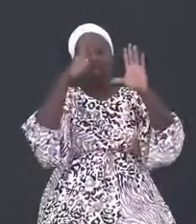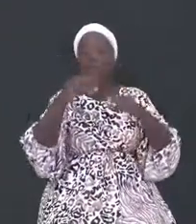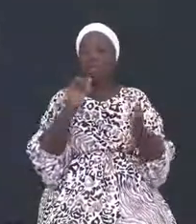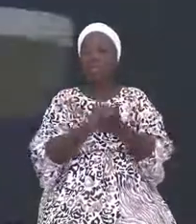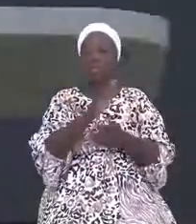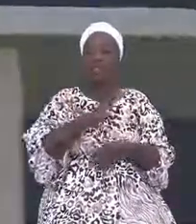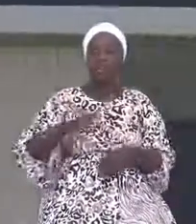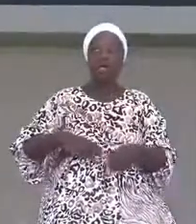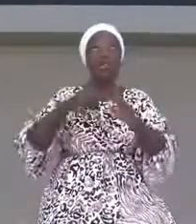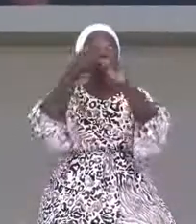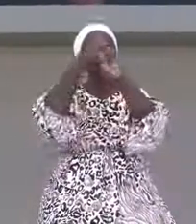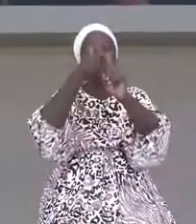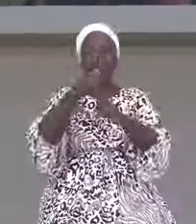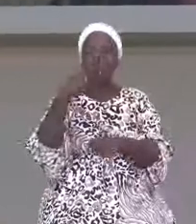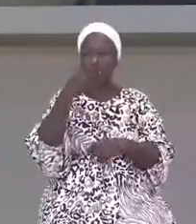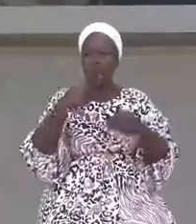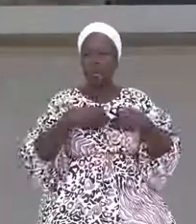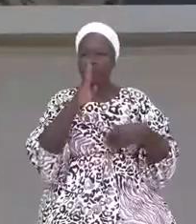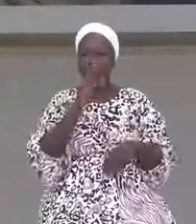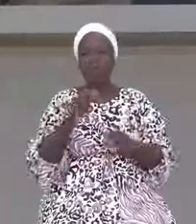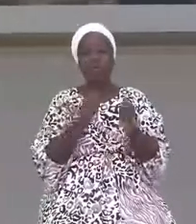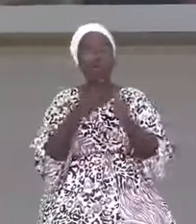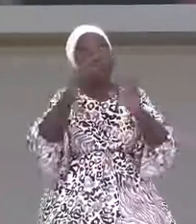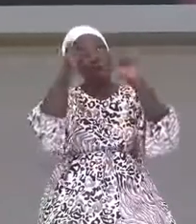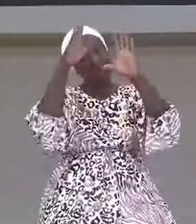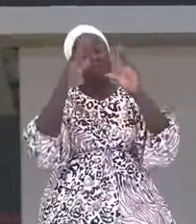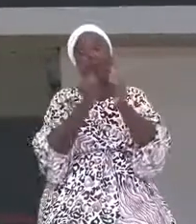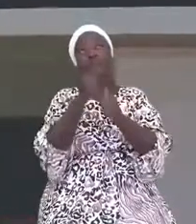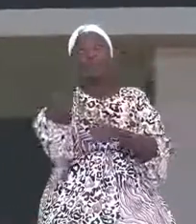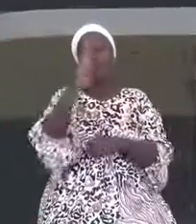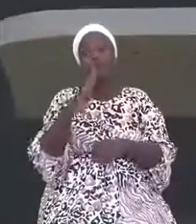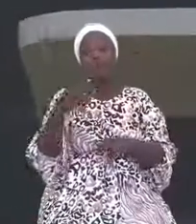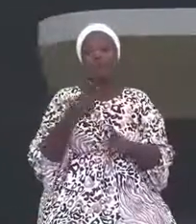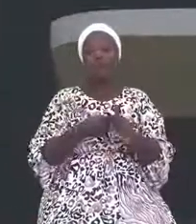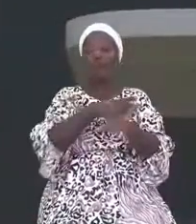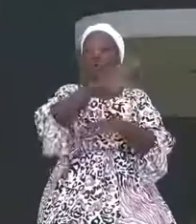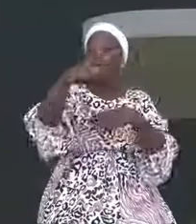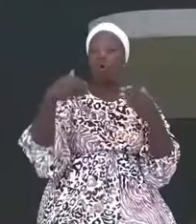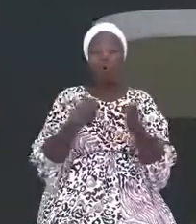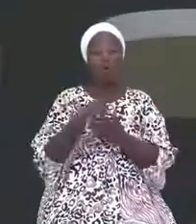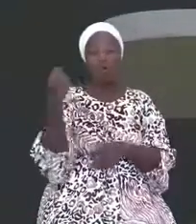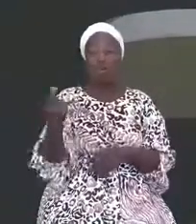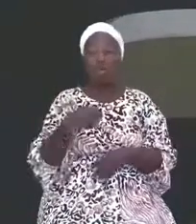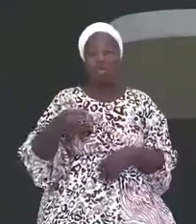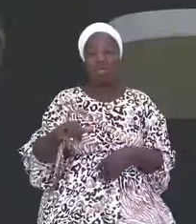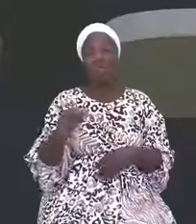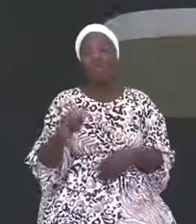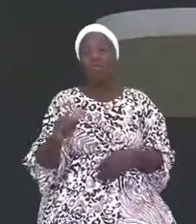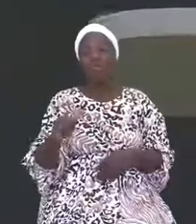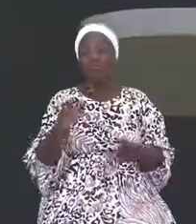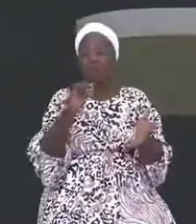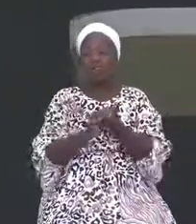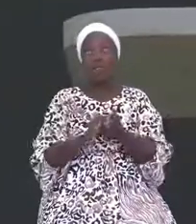Christ lui-même, qui était auprès du Père avec Dieu depuis toute l'éternité, pour qu'il